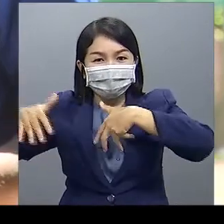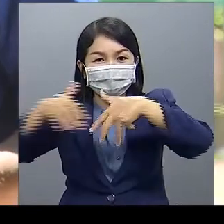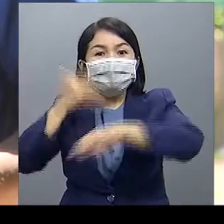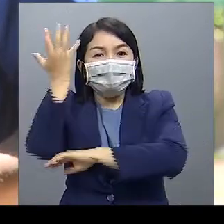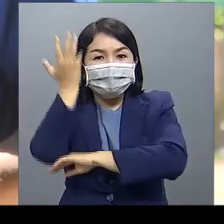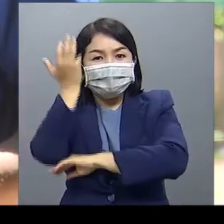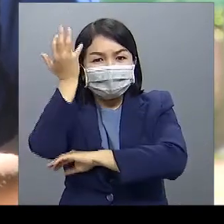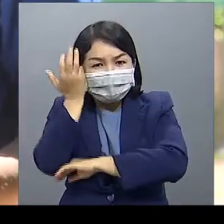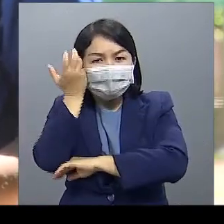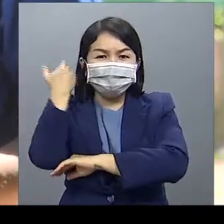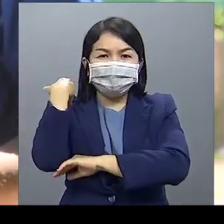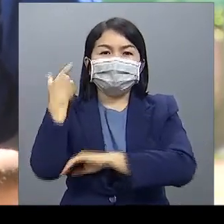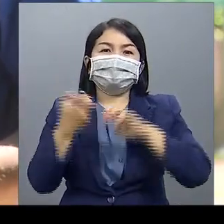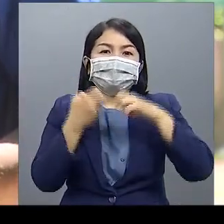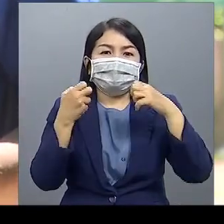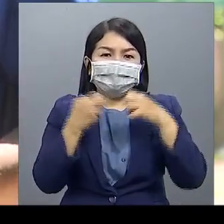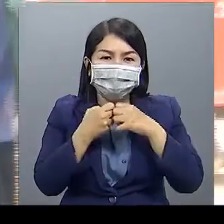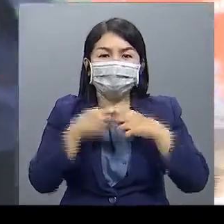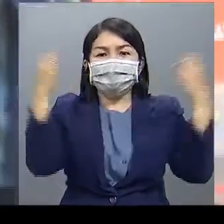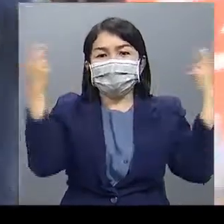การสู้รบของประเทศเพื่อนบ้านอยู่ครับ